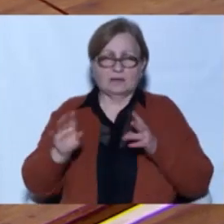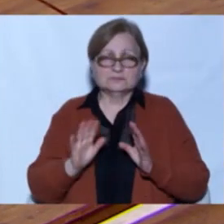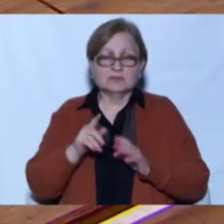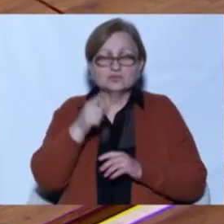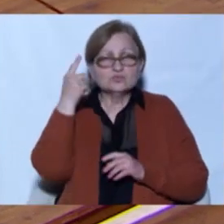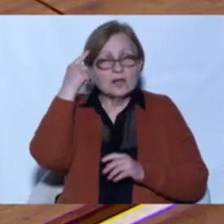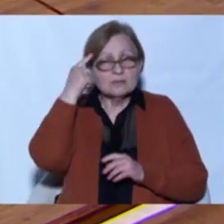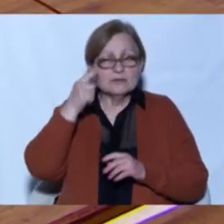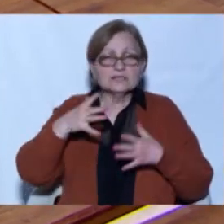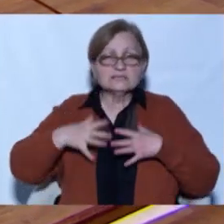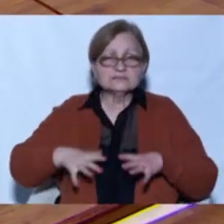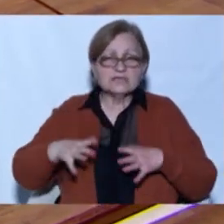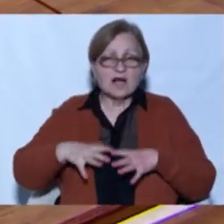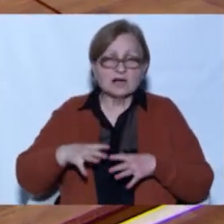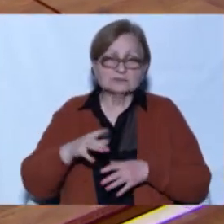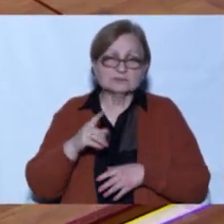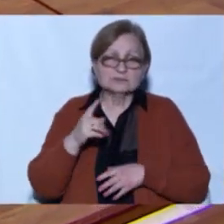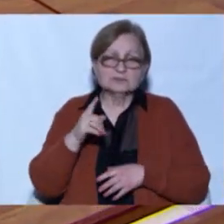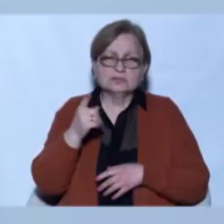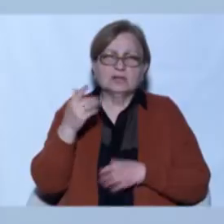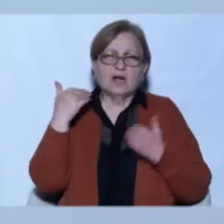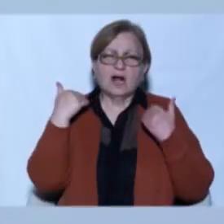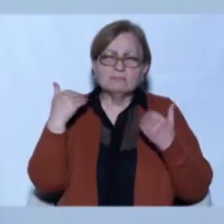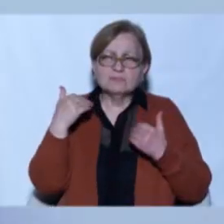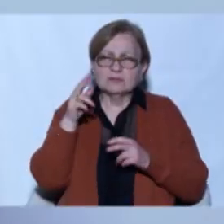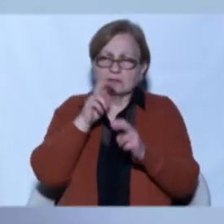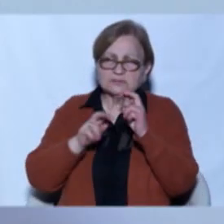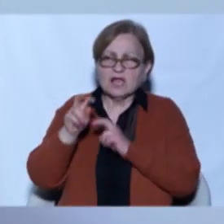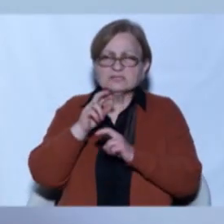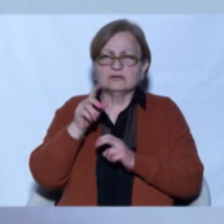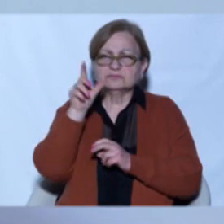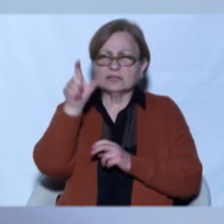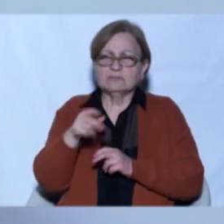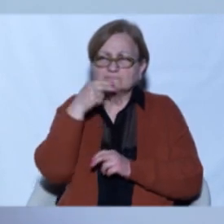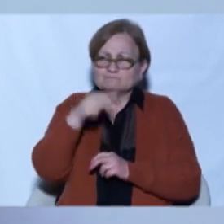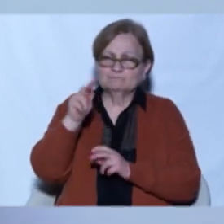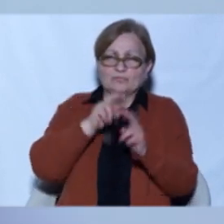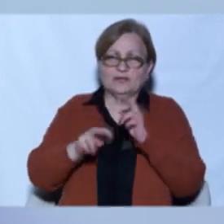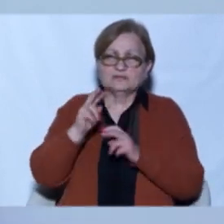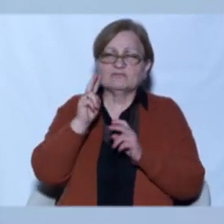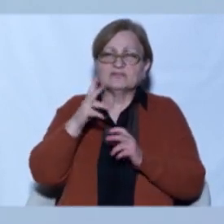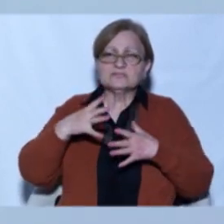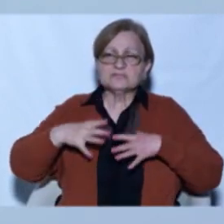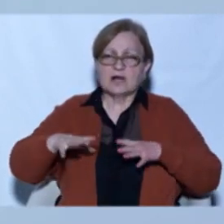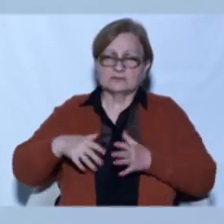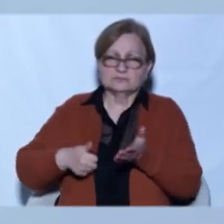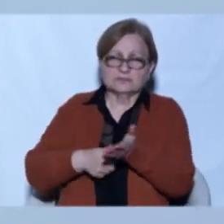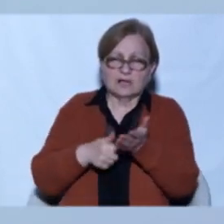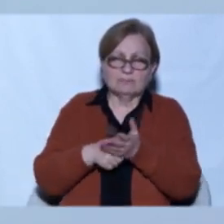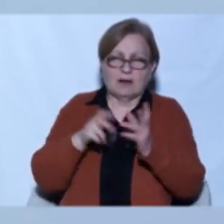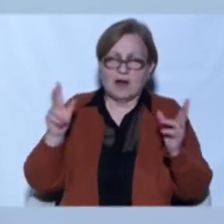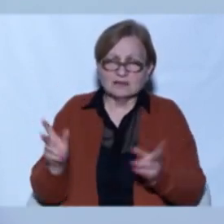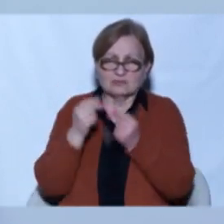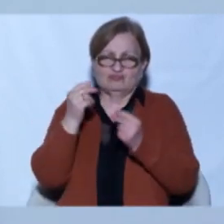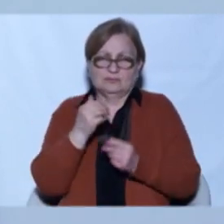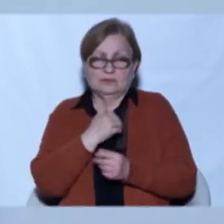დაფიქრდი, აი რატომ უნდა გაინტერესებდეს ეს გმირის ძიების თემა? აი ჩვენი წინა გაკვეთილი რომ გავიხსენოთ 14 აპრილზე ვისაუბრეთ,